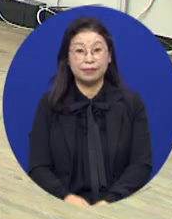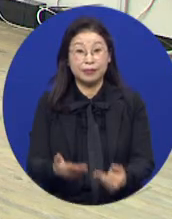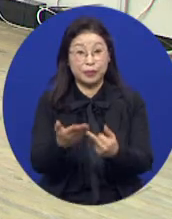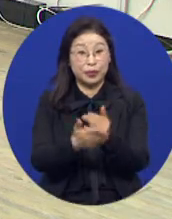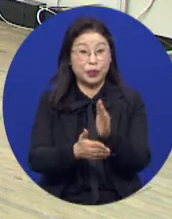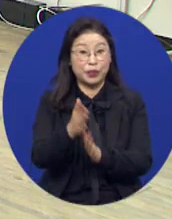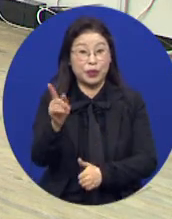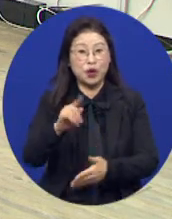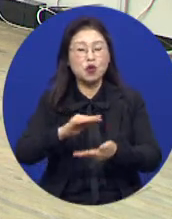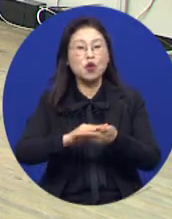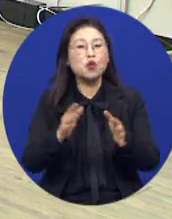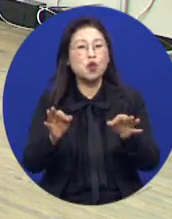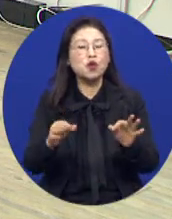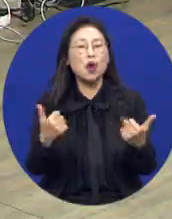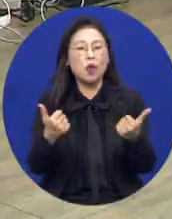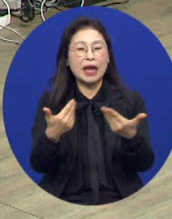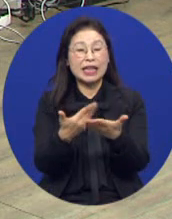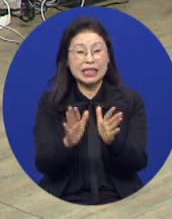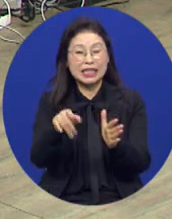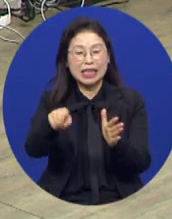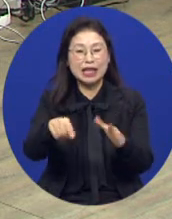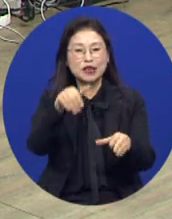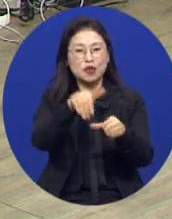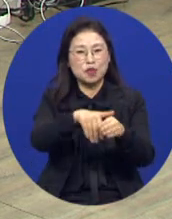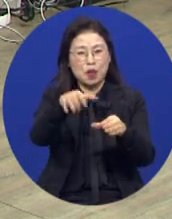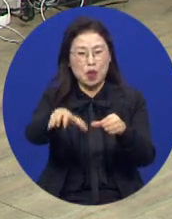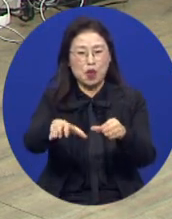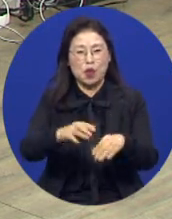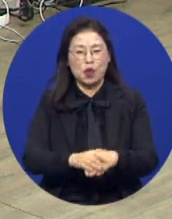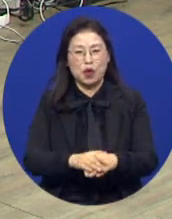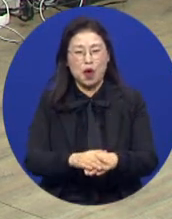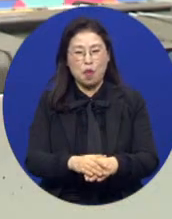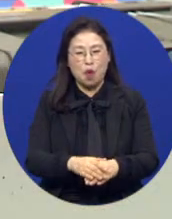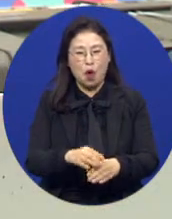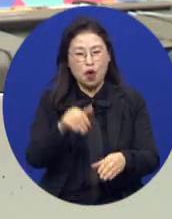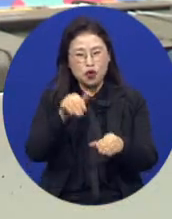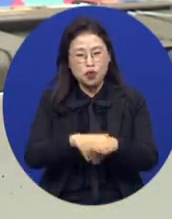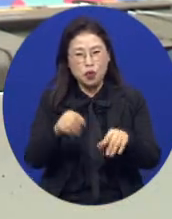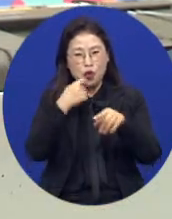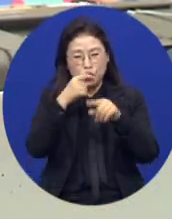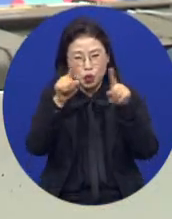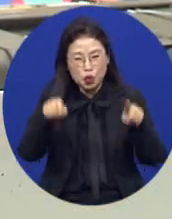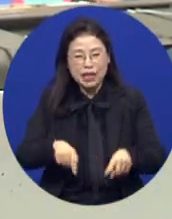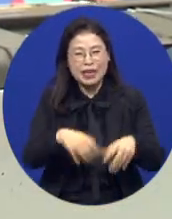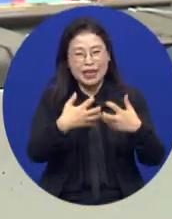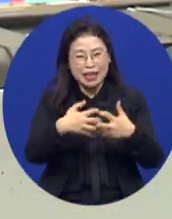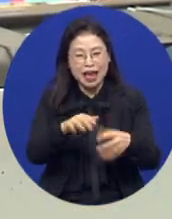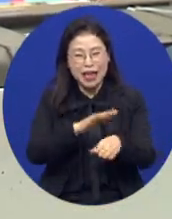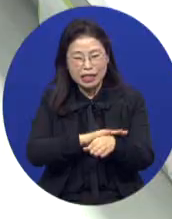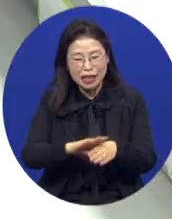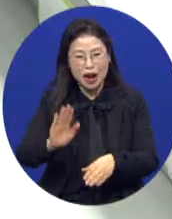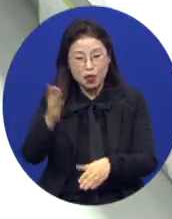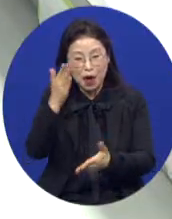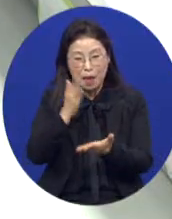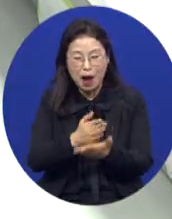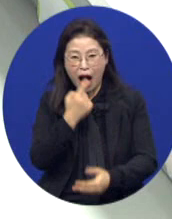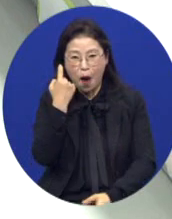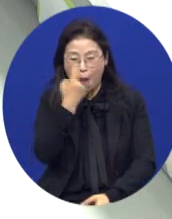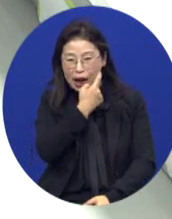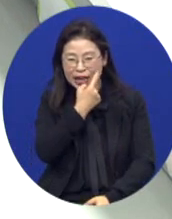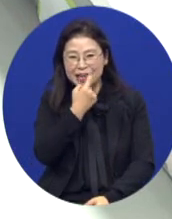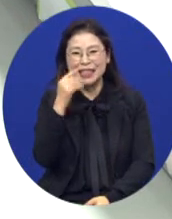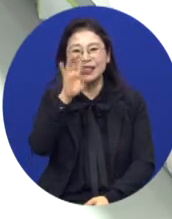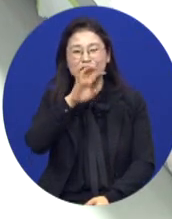제주시내 한 농협 회의실에 마련된 투표소. 기표소와 투표용지 발급기를 설치하고 제대로 작동하는지 점검이